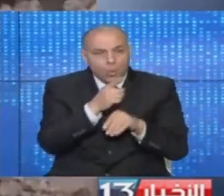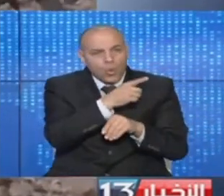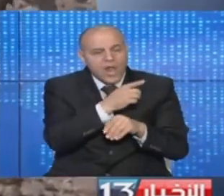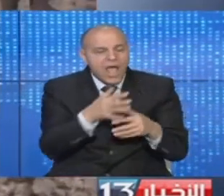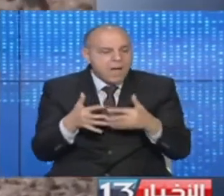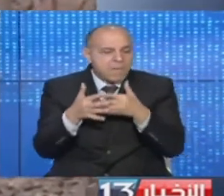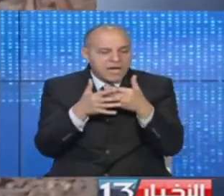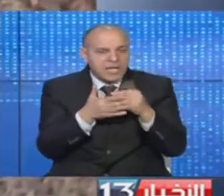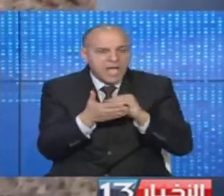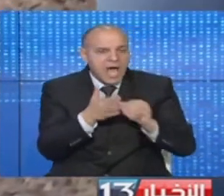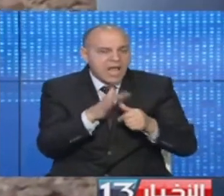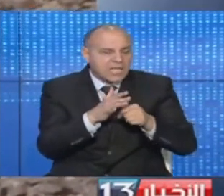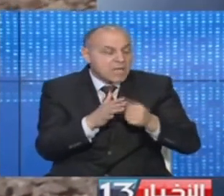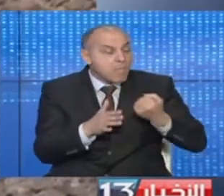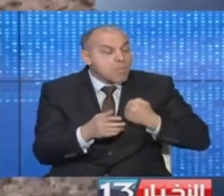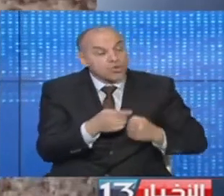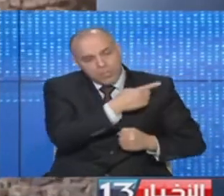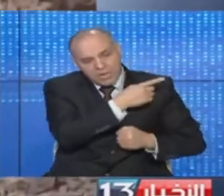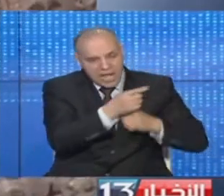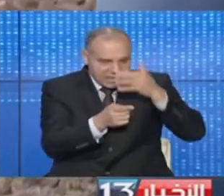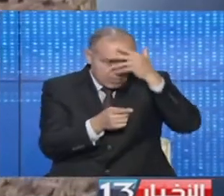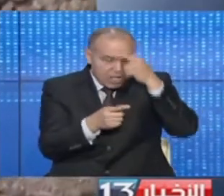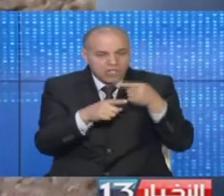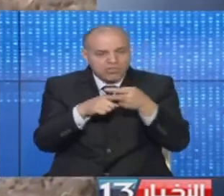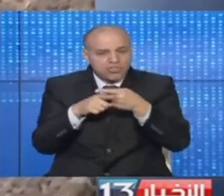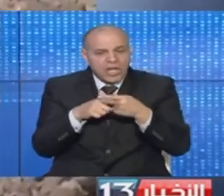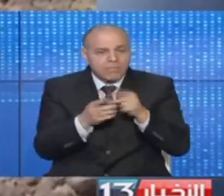من قبل إدارة ترامب، معتبرين أنها